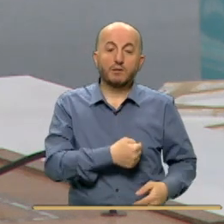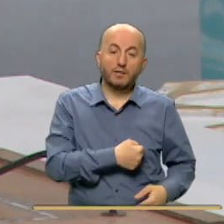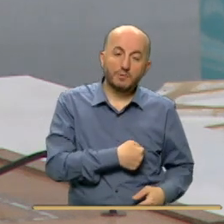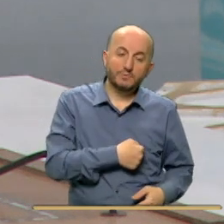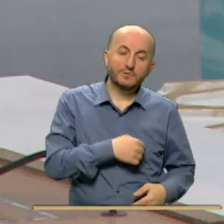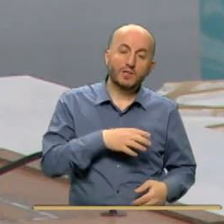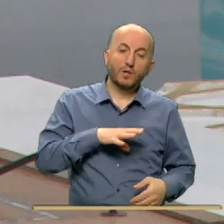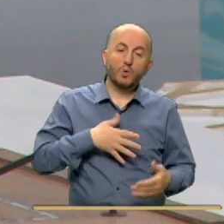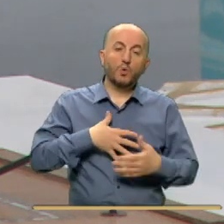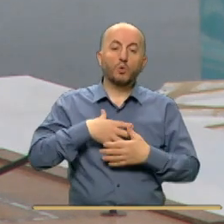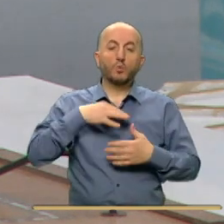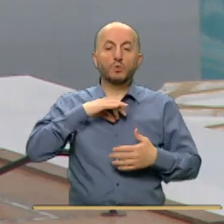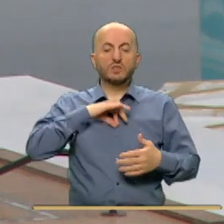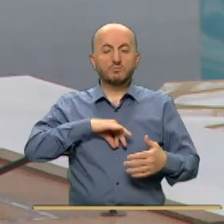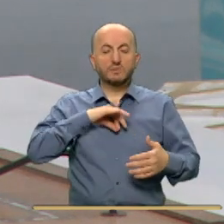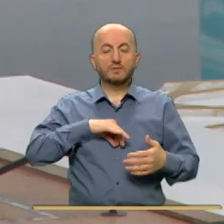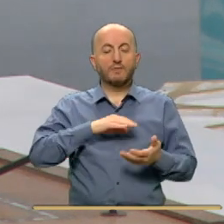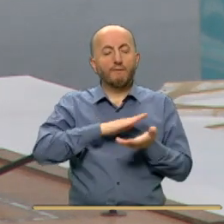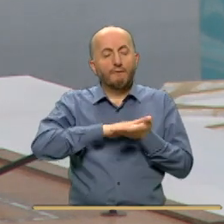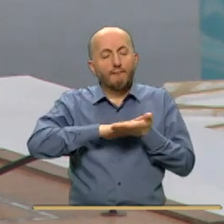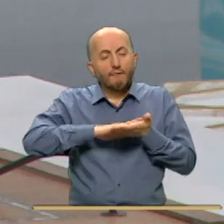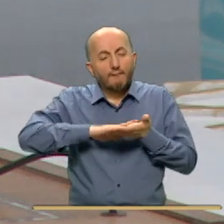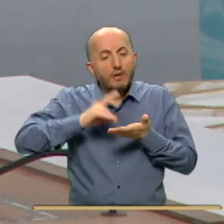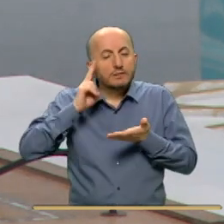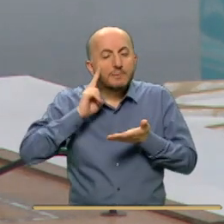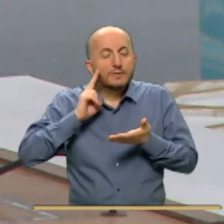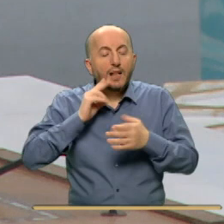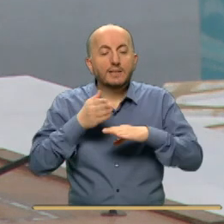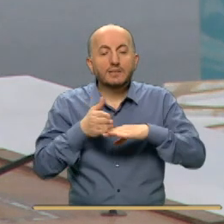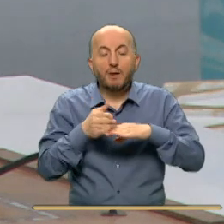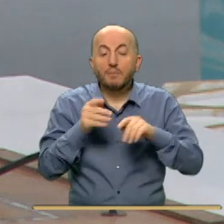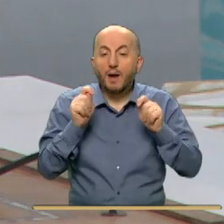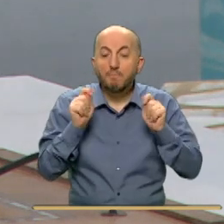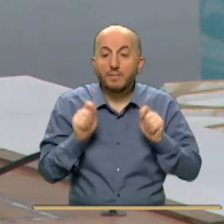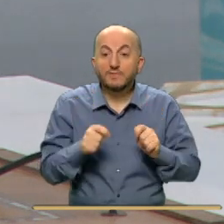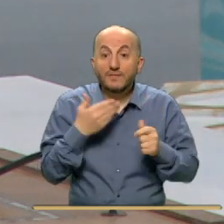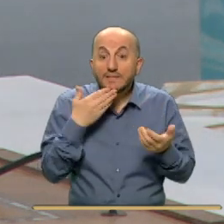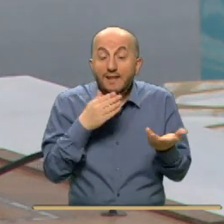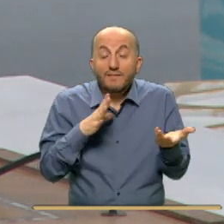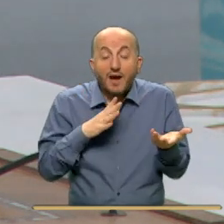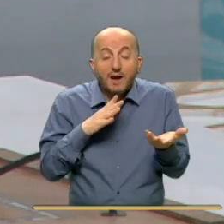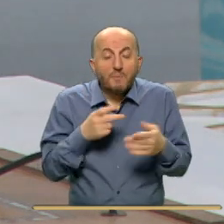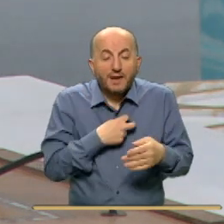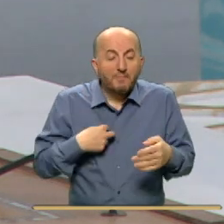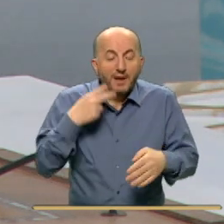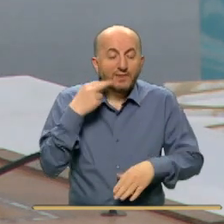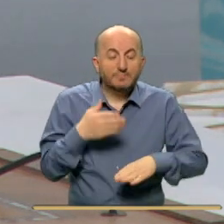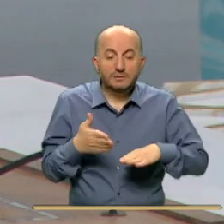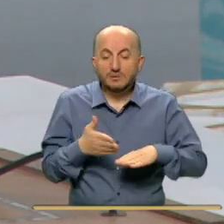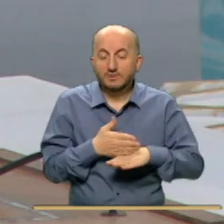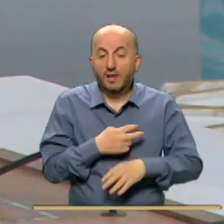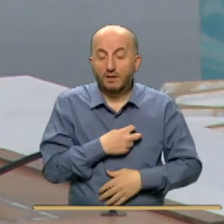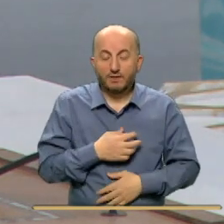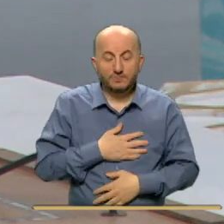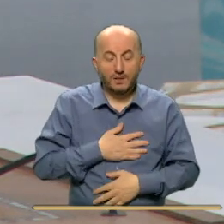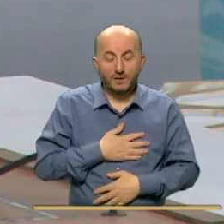arındırmaya vesile kılmalıyız. Çünkü bu fırsat var. Onun için Peygamberimiz sallallahu aleyhi ve sellem "Men